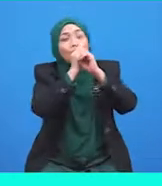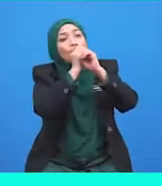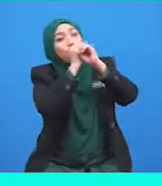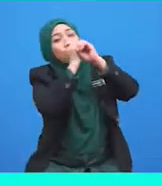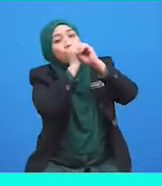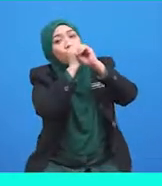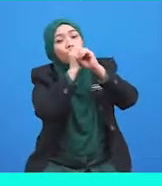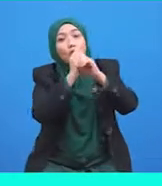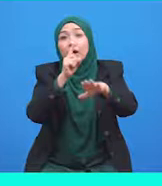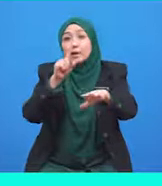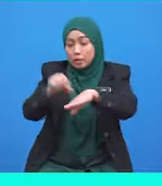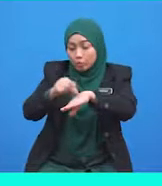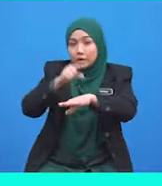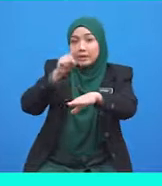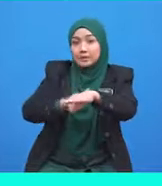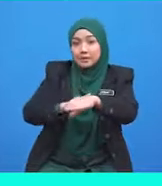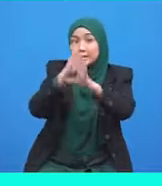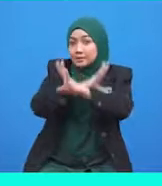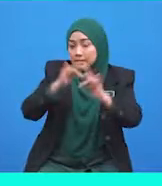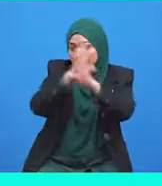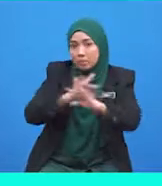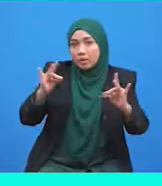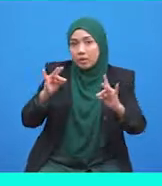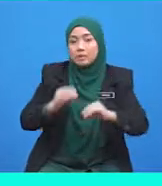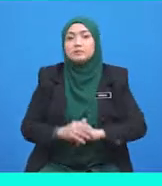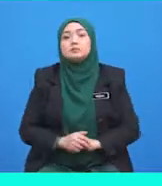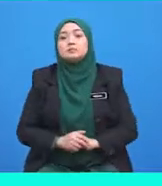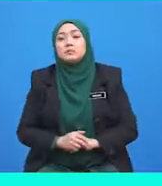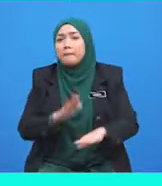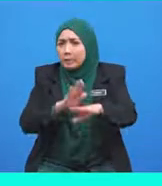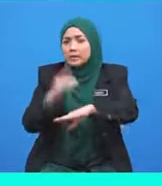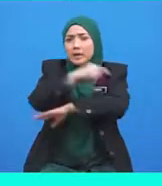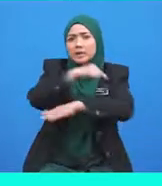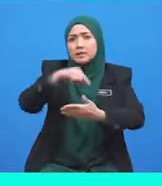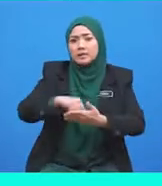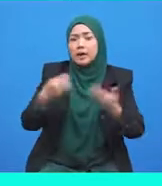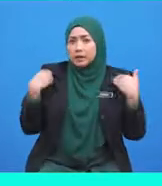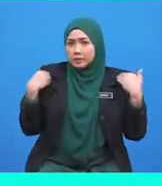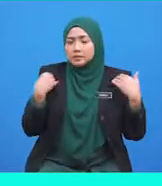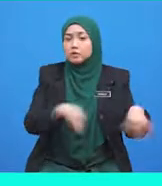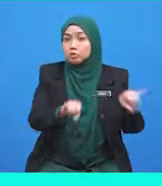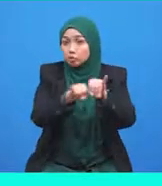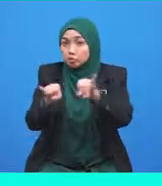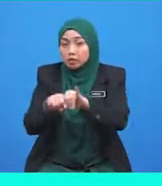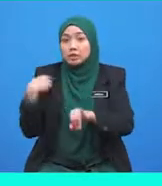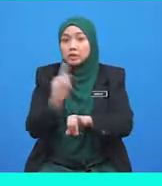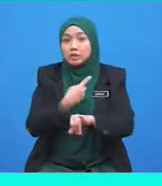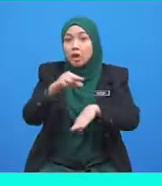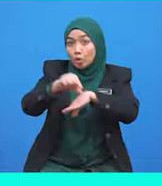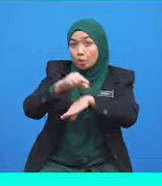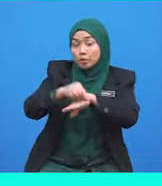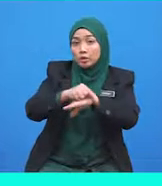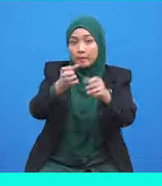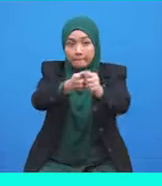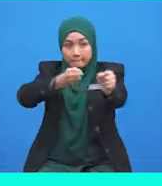yang digunakan di Sarawak. Bukan itu sahaja, pada hari ini, ada juga di antara kita menggunakan